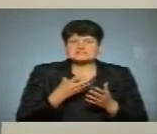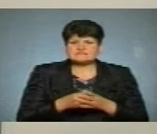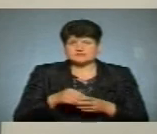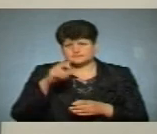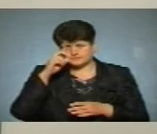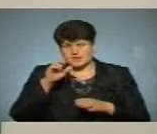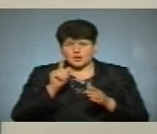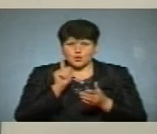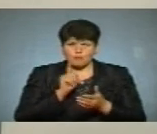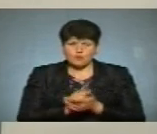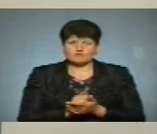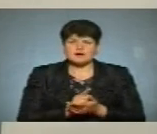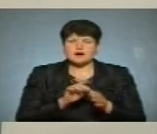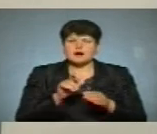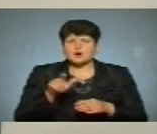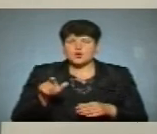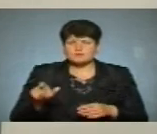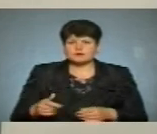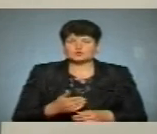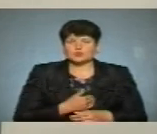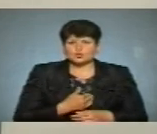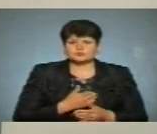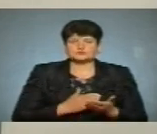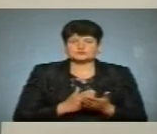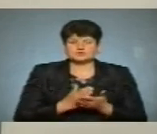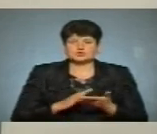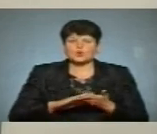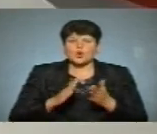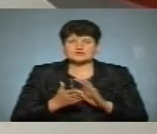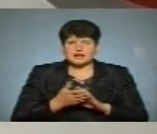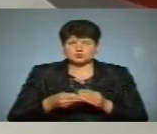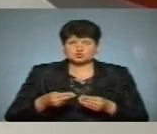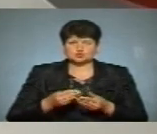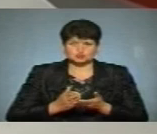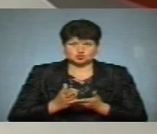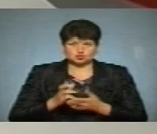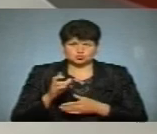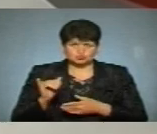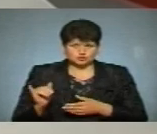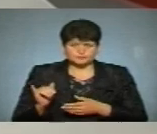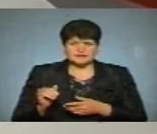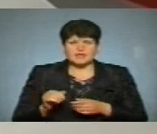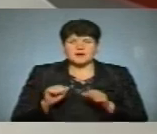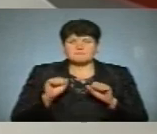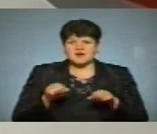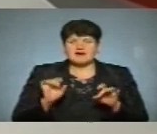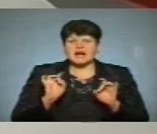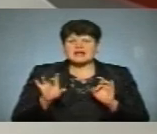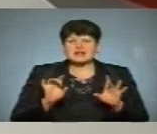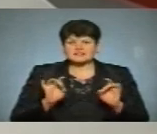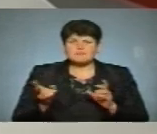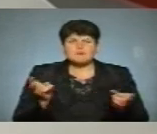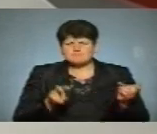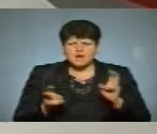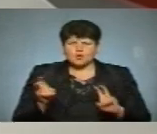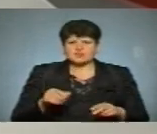обов'язок. А громадян, бажаючи проходити контрактну службу, на правах реклами, приходьте у